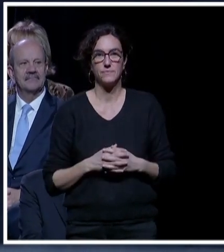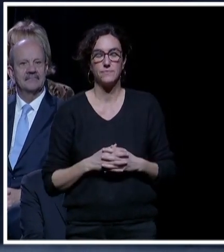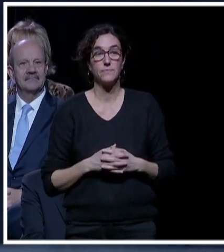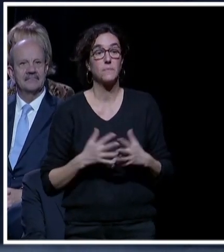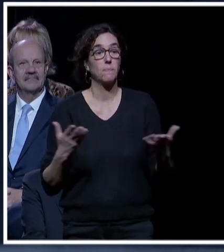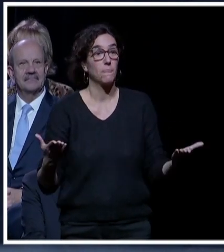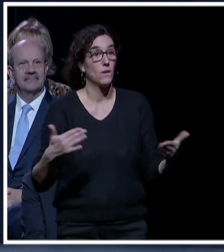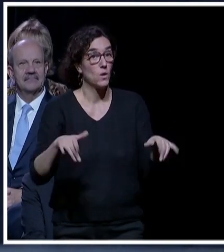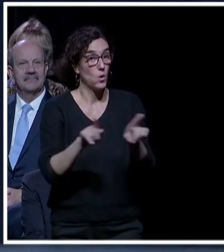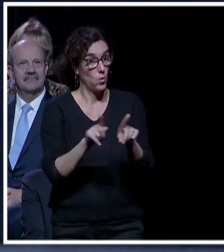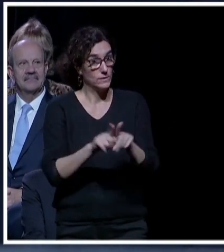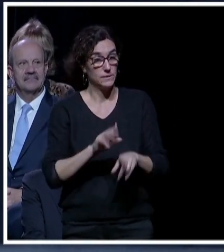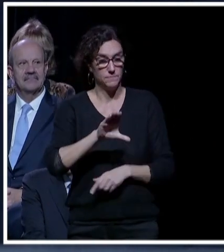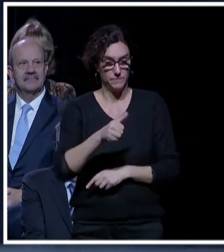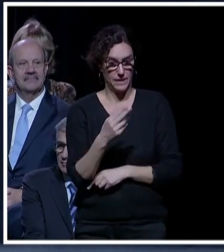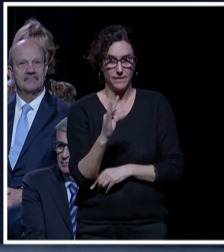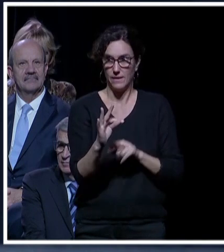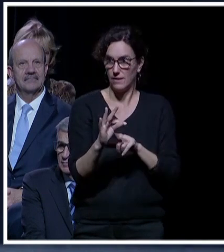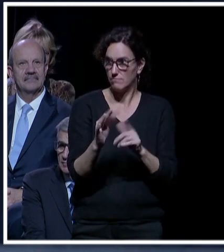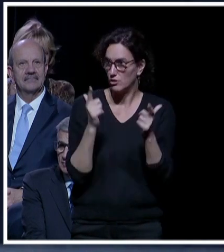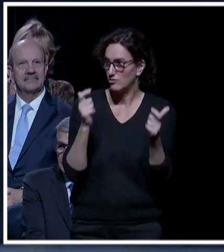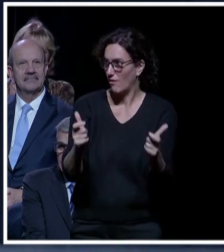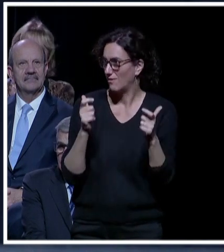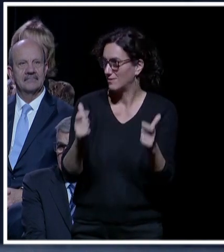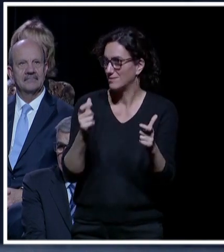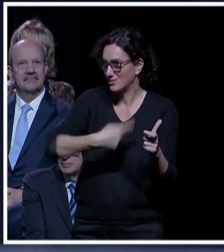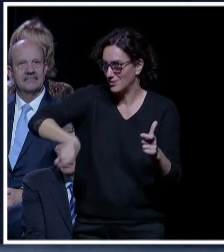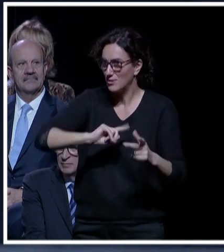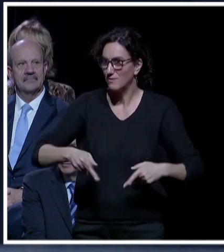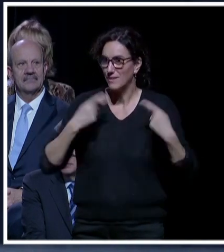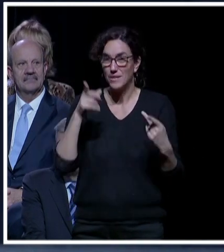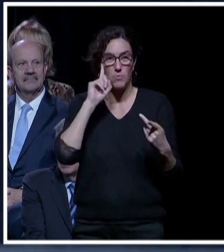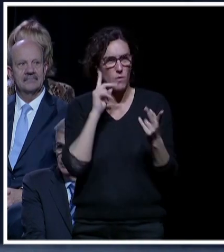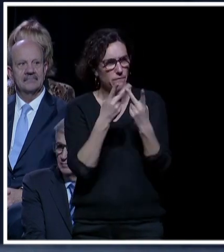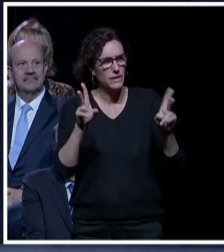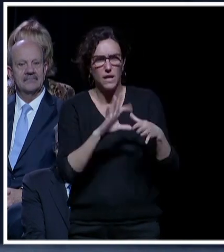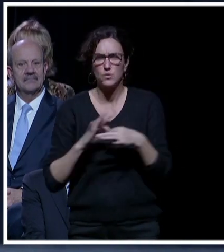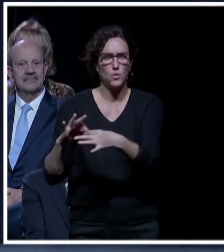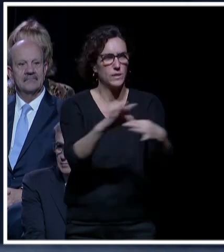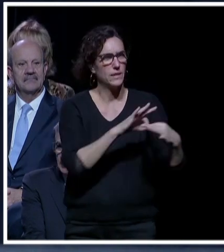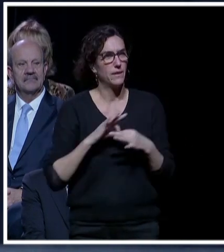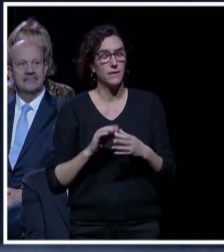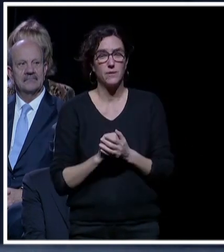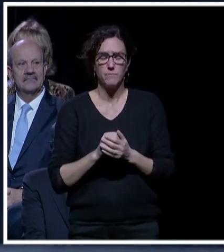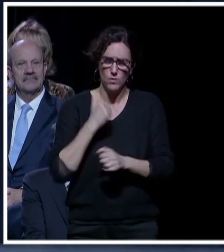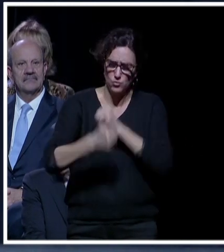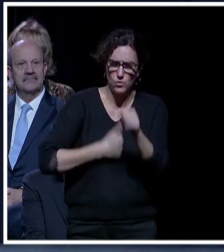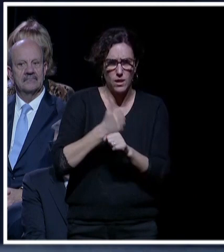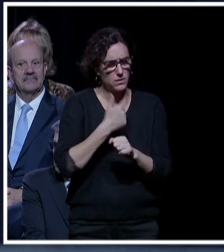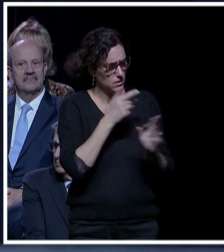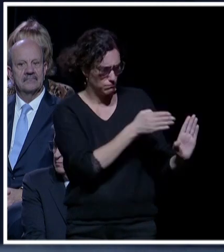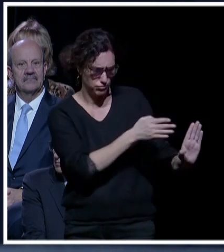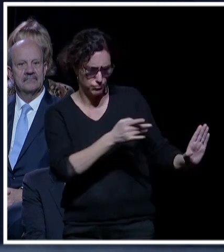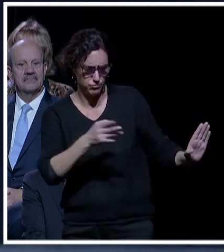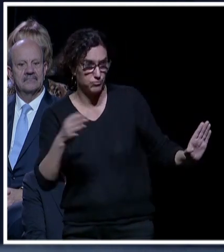Nous avons aussi de la chance de vivre au Canet parce que c'est une ville solidaire. Tout au long de l'année, nous proposons des événements ouverts à tous, pour les seniors